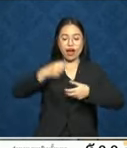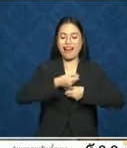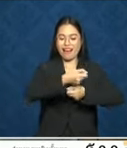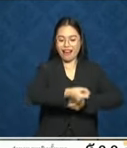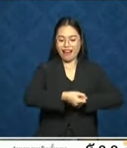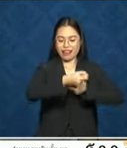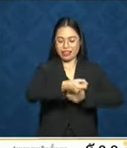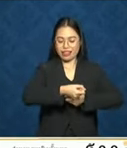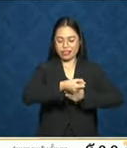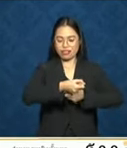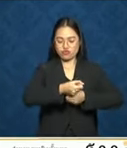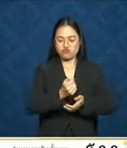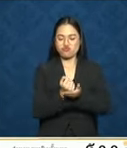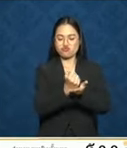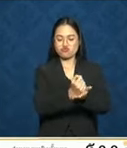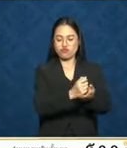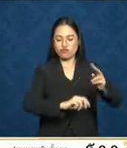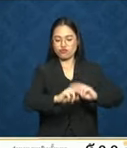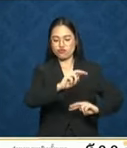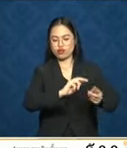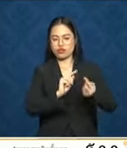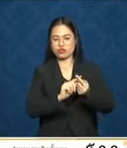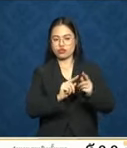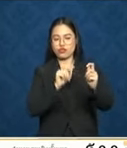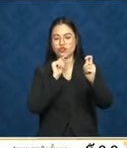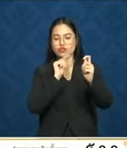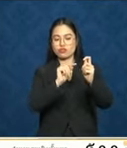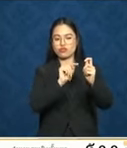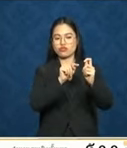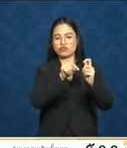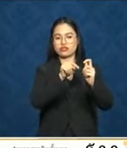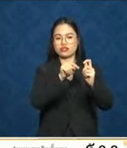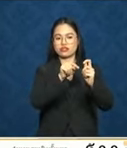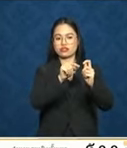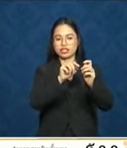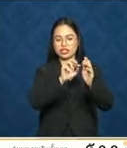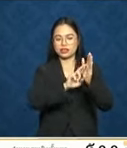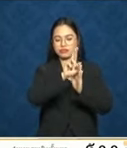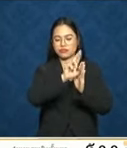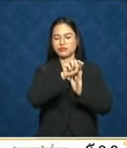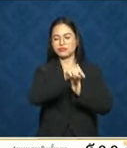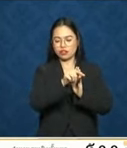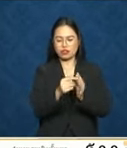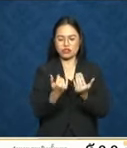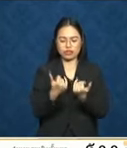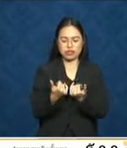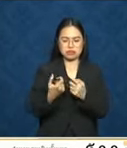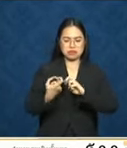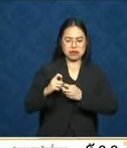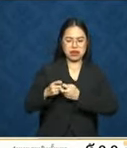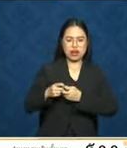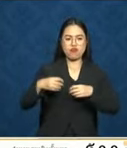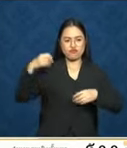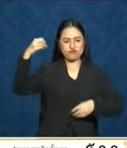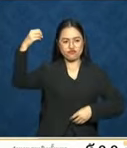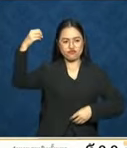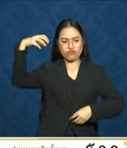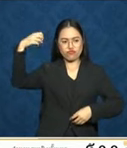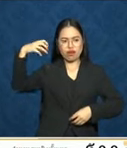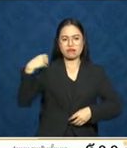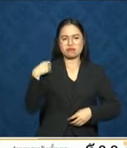ขยายเขตไฟฟ้าที่ตำบลแม่ต๋ําครับบ้านสันมะปินบ้านป่ามื่นนะครับตอนนี้ยังไม่ได้รับการดูแลจากหน่วยงาน